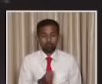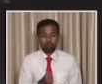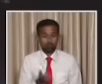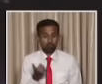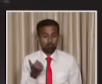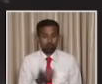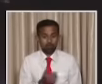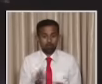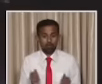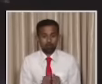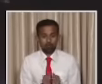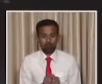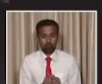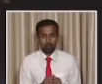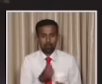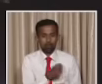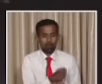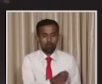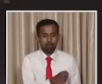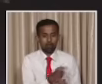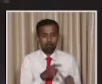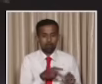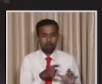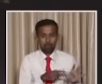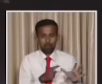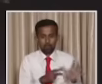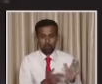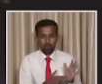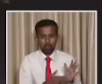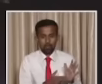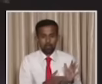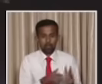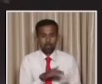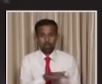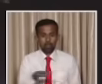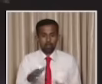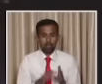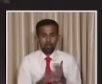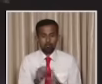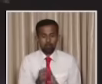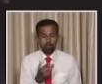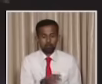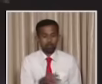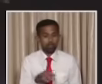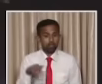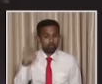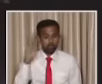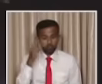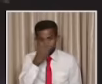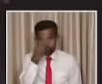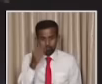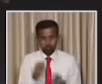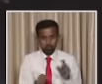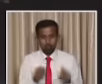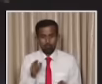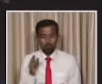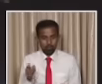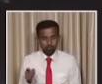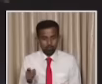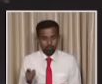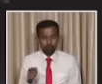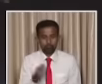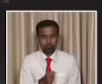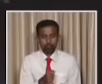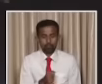වැදගත් ක්‍රියාමාර්ගන ගයන්ත කරුණාතිලක අපේ ඇමතුමා ඉන්න ඉඩම් ඇමතුමා විදියට එදා දමිළ ජනතාව වෙනුවෙන්